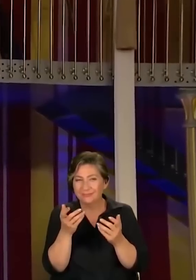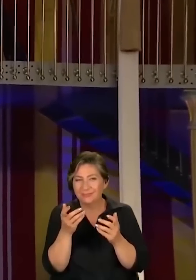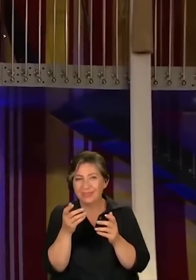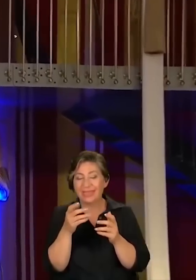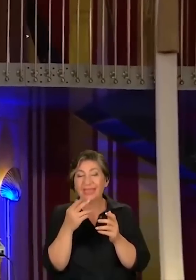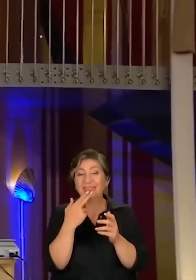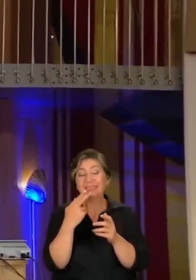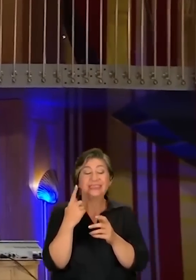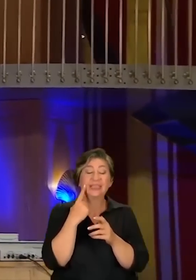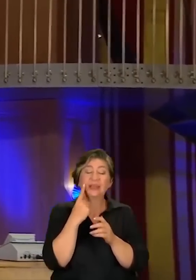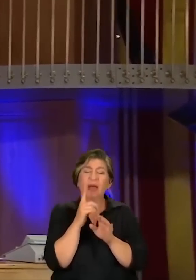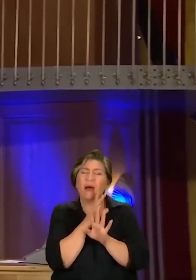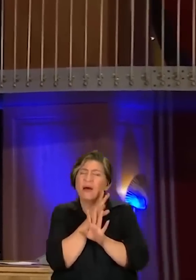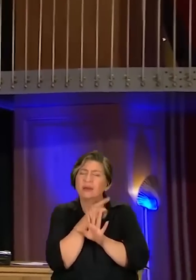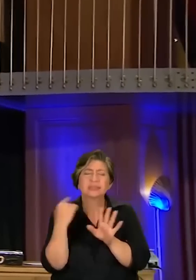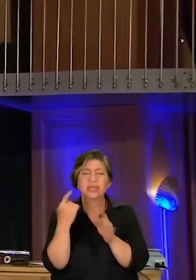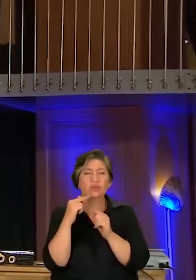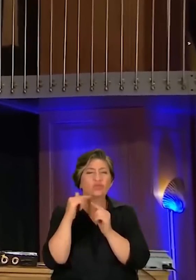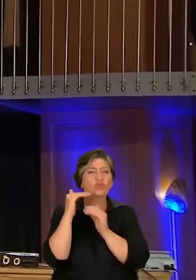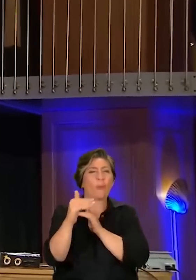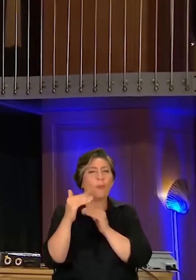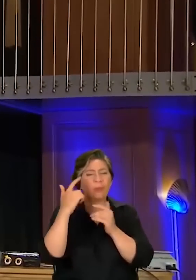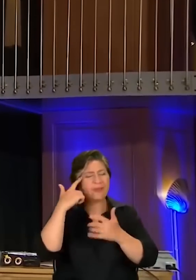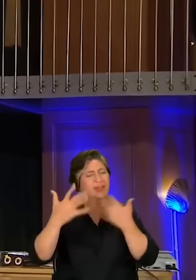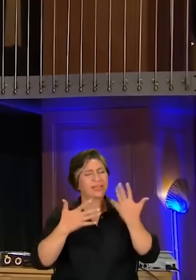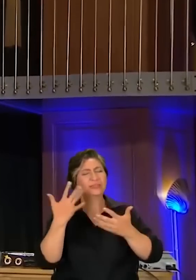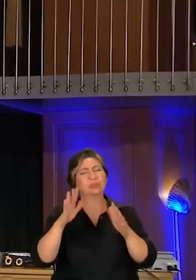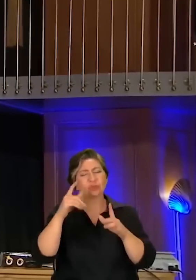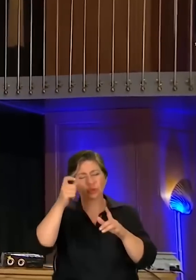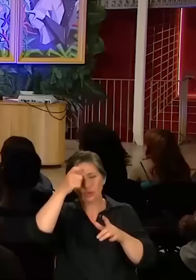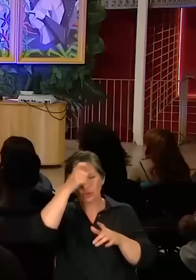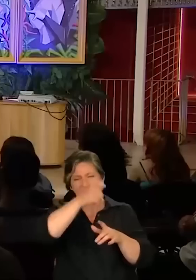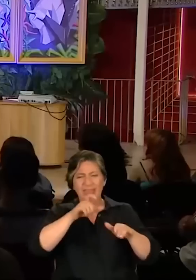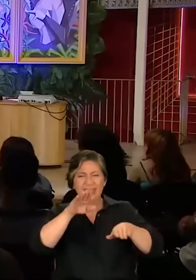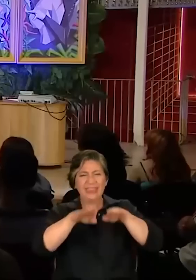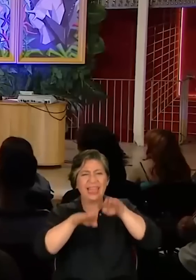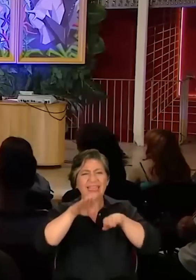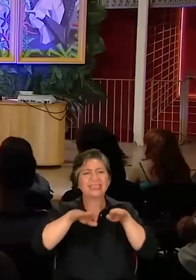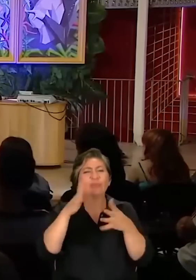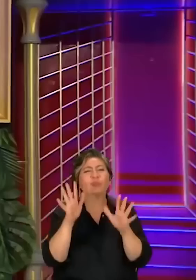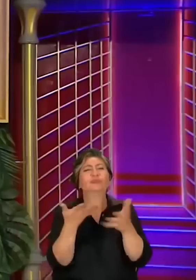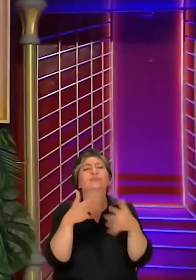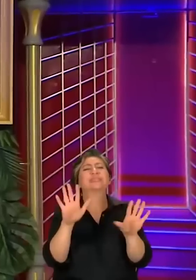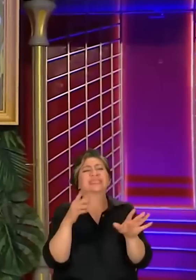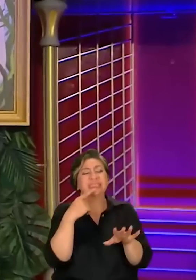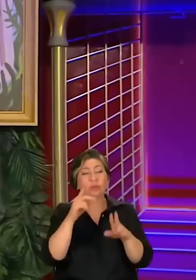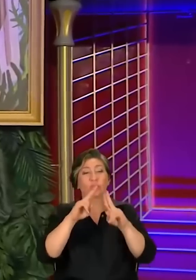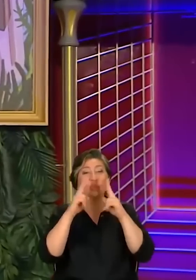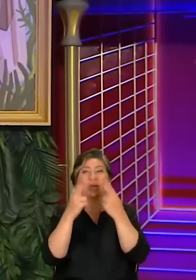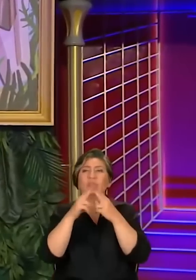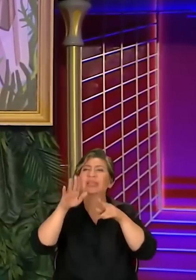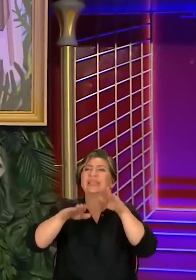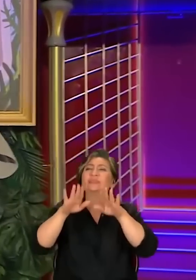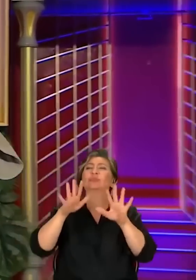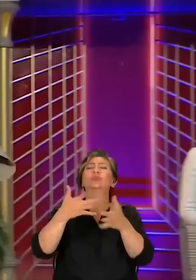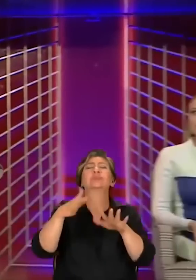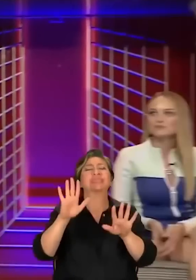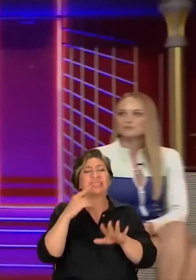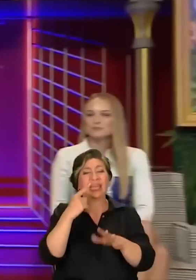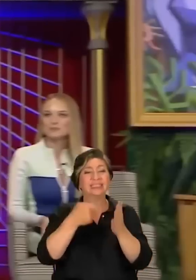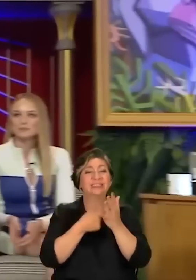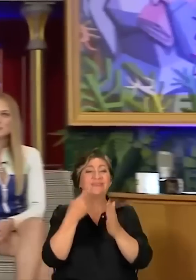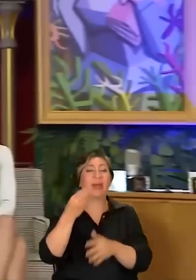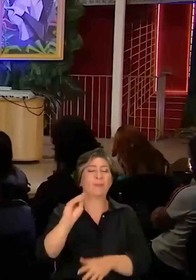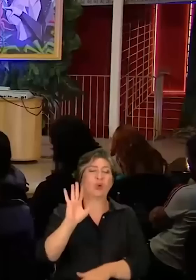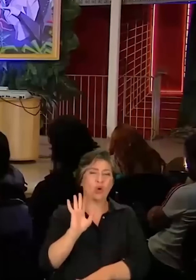Ama Seda kesinlikle toplum sarsılmasın ve Türkiye'nin dengesi bozulmasın diye, dünyanın dengesi bozulmasın diye